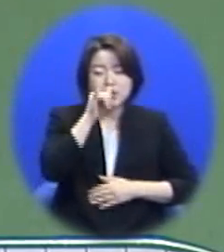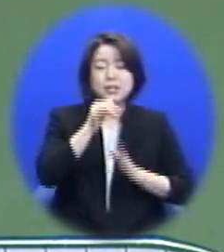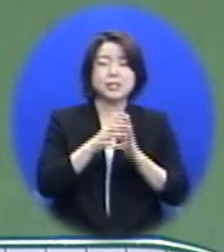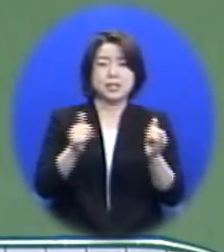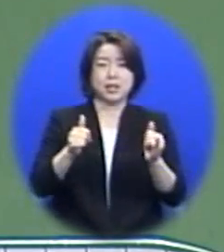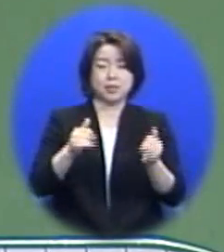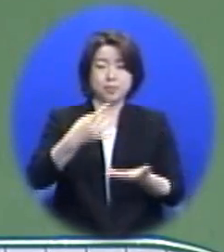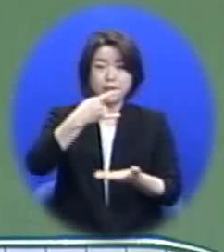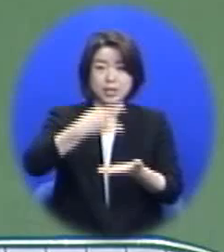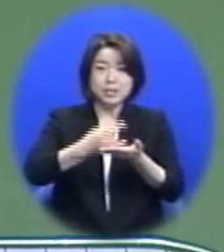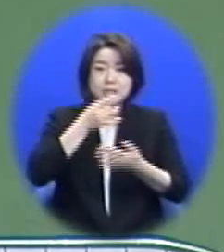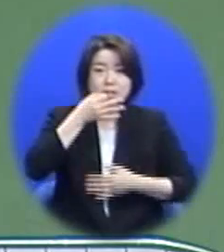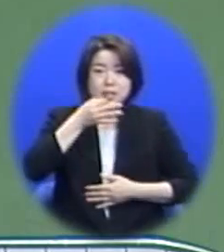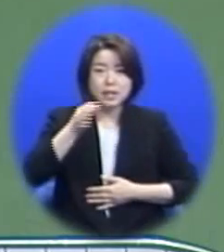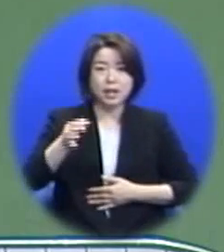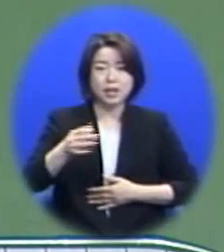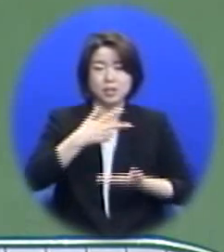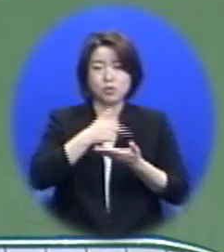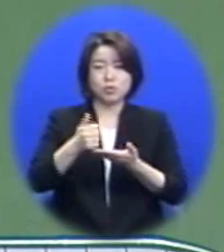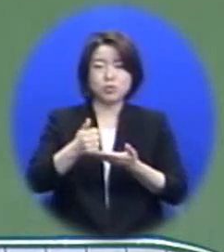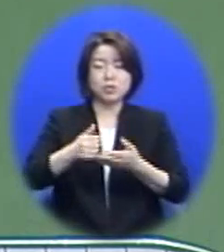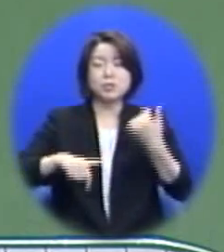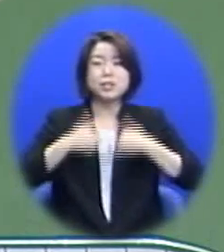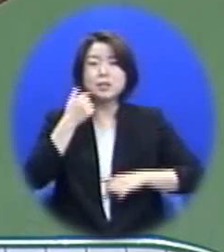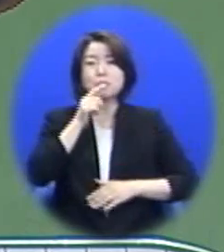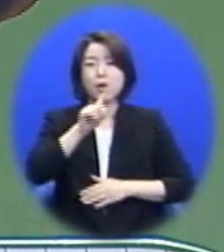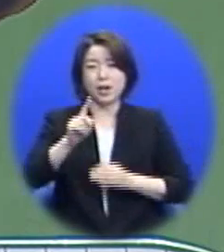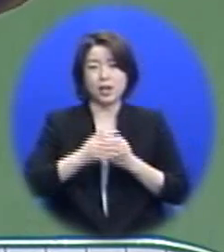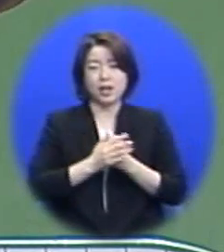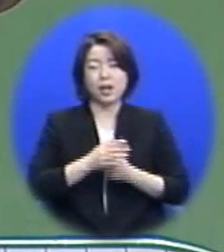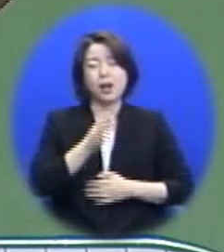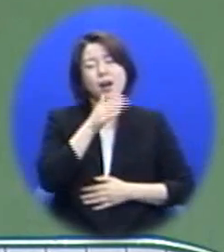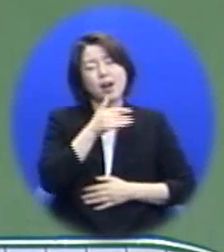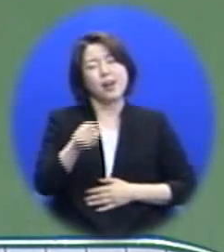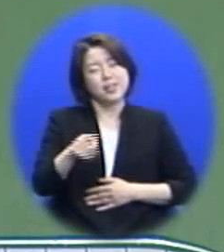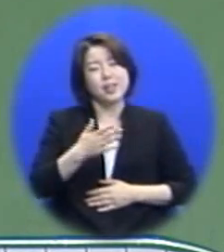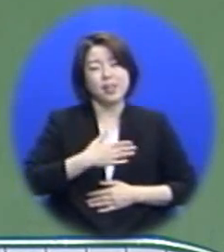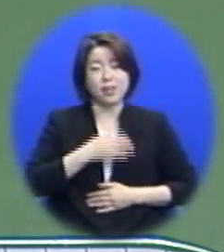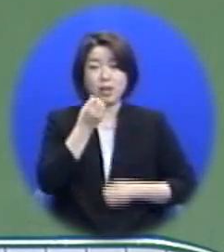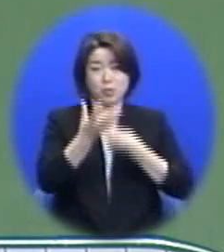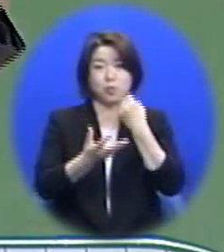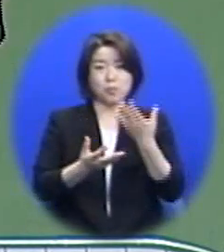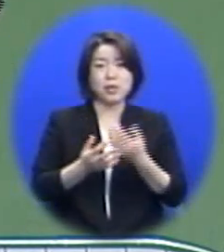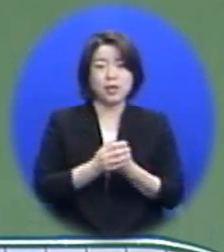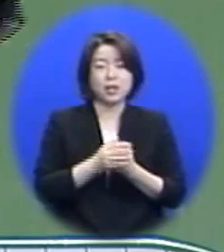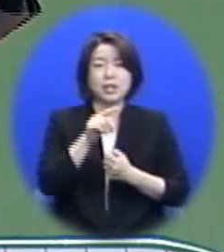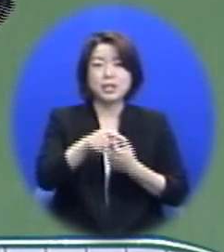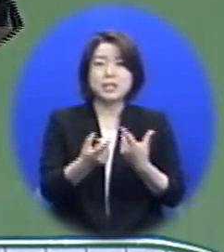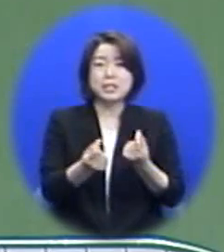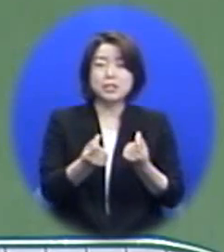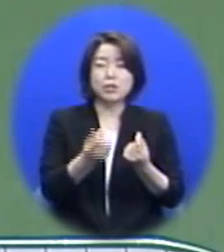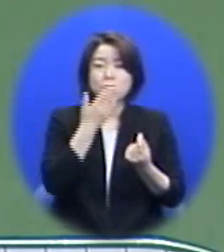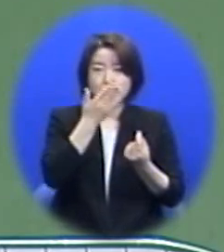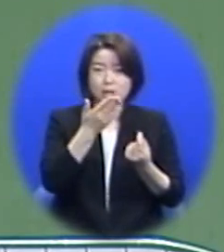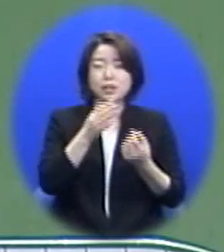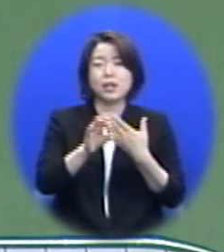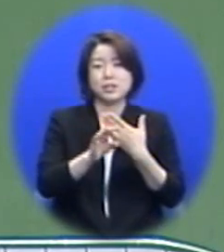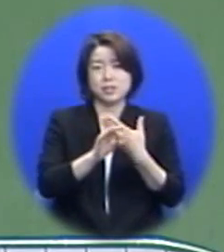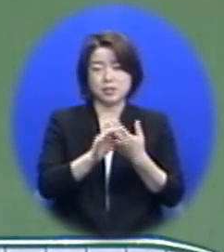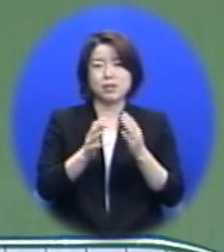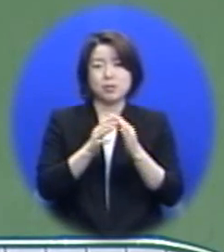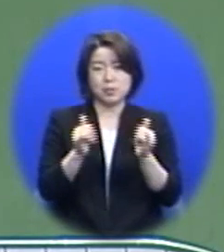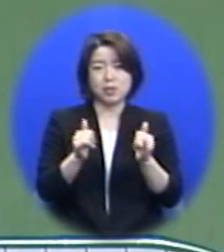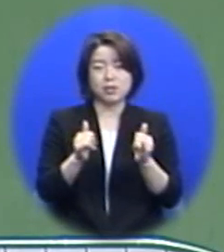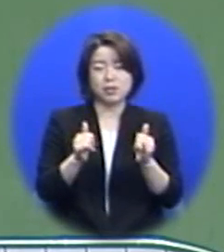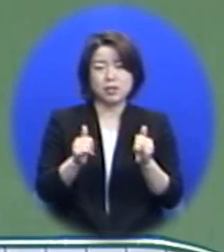의아 주님을 기뻐하여라 아 이것이 내 고백이나 이럴 수 있는 사람은 정말 복 있는